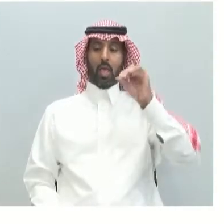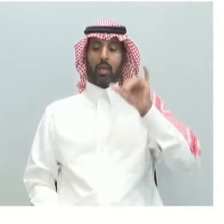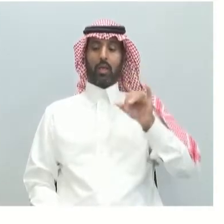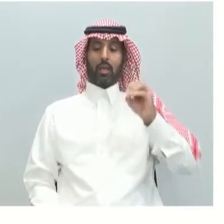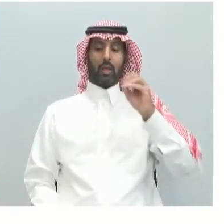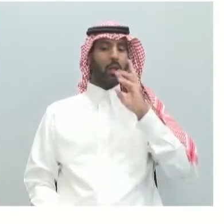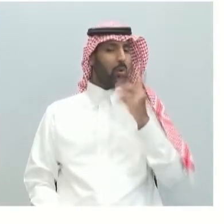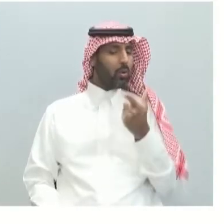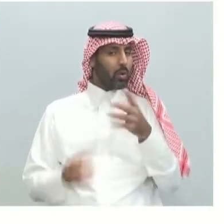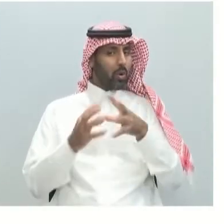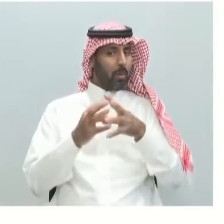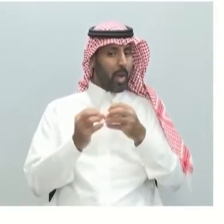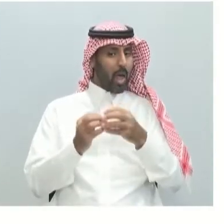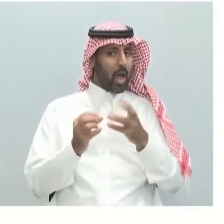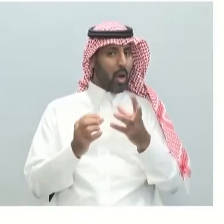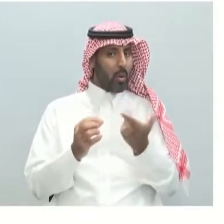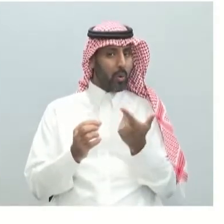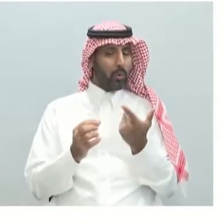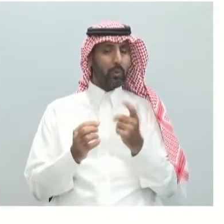بين الخيارات التاليه